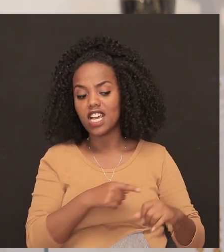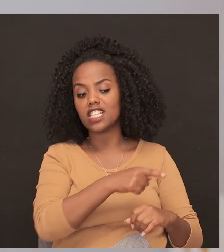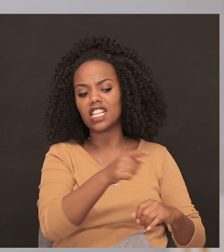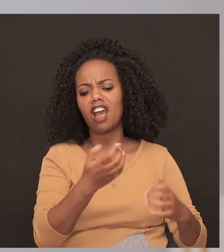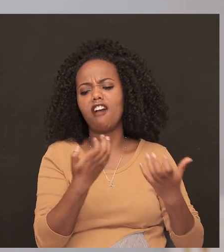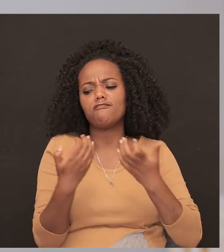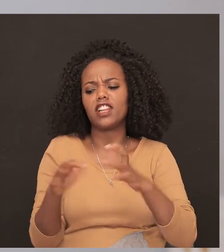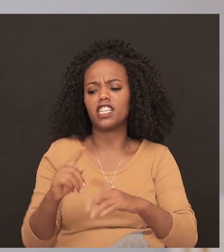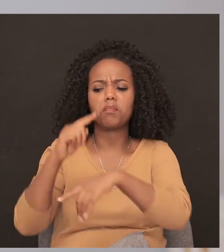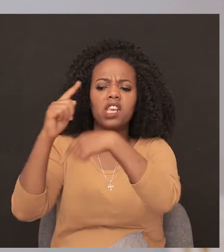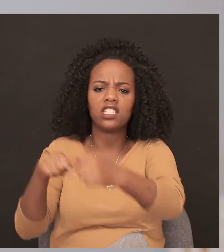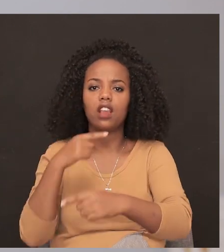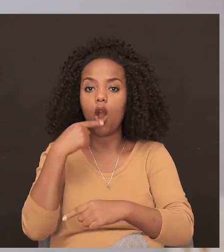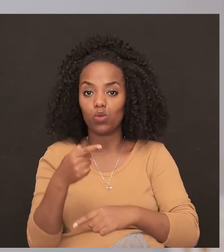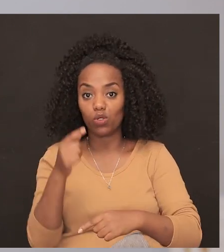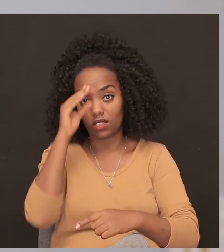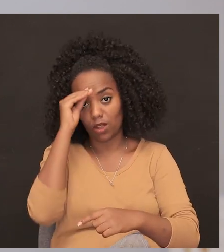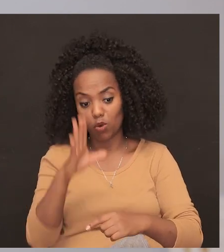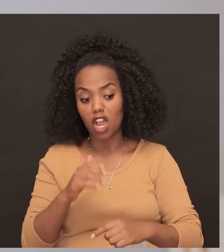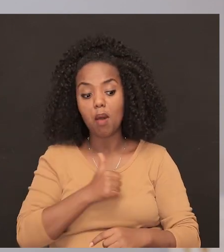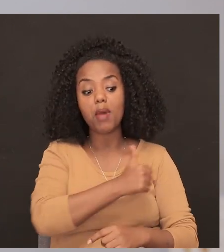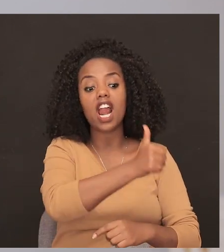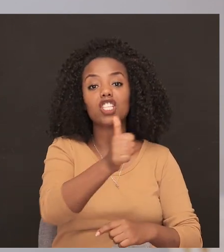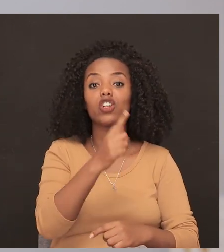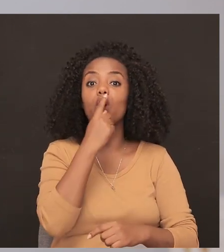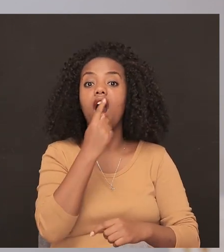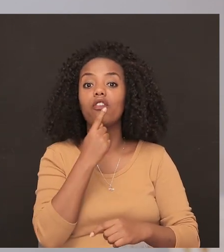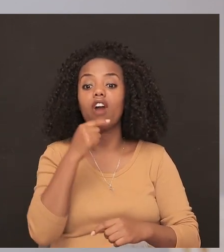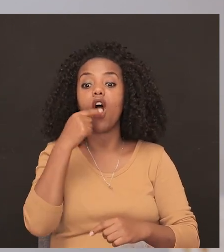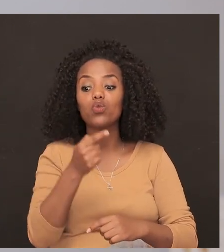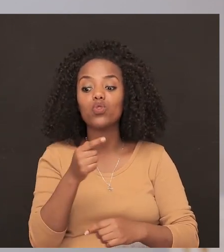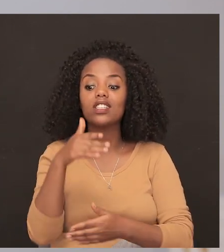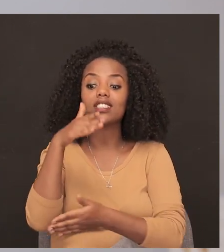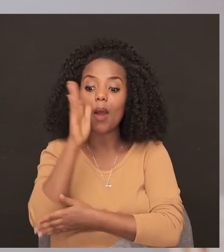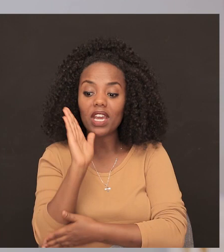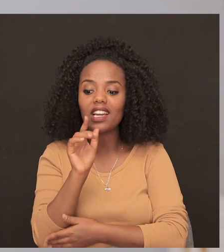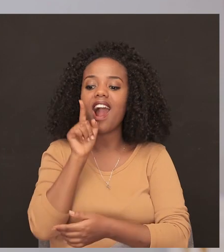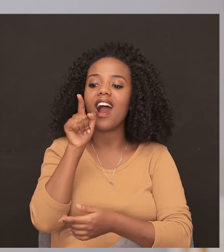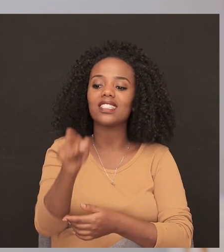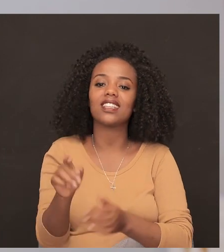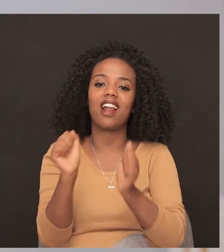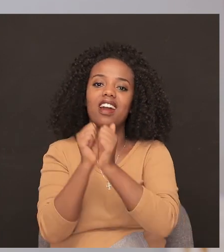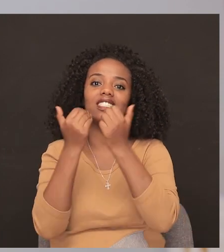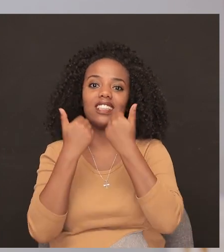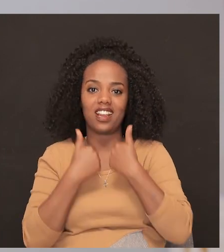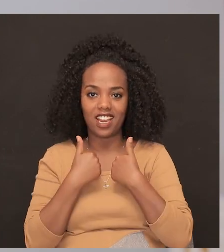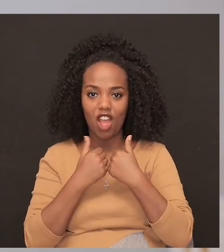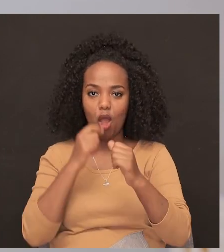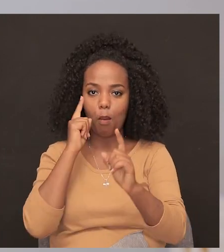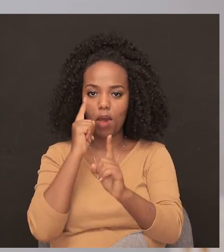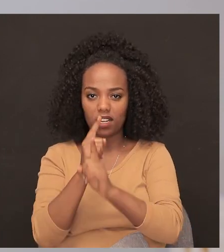እነዛን ፈልግም ሂድልን ያሉት ሰዎች በራሳቸው አፍ እንደዚህ ያሉት፣ እግዚአብሔር ከአንተ ጋር